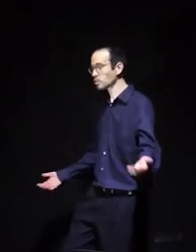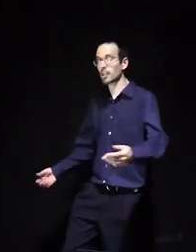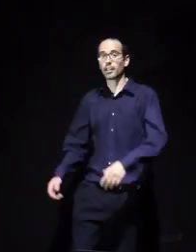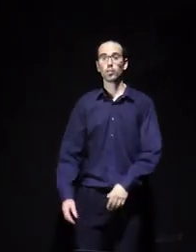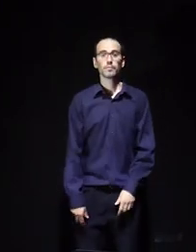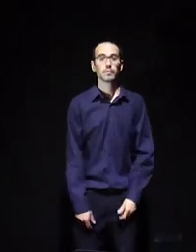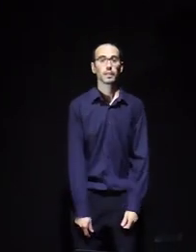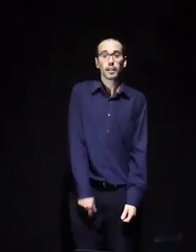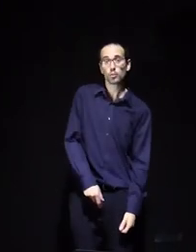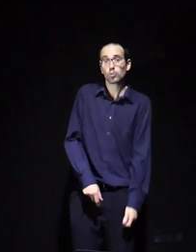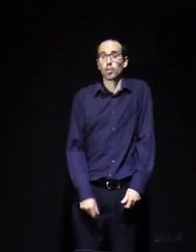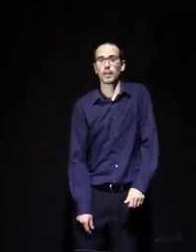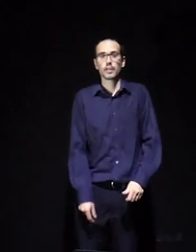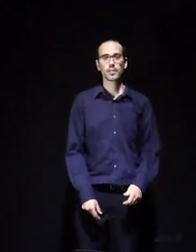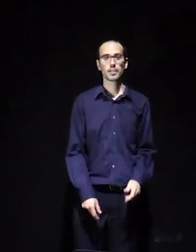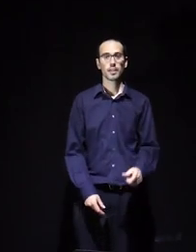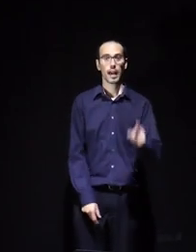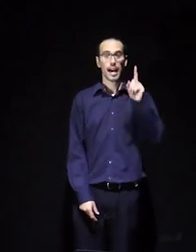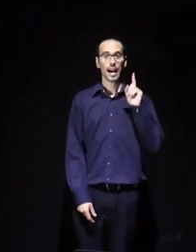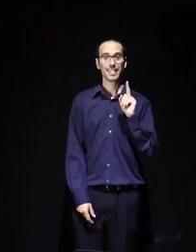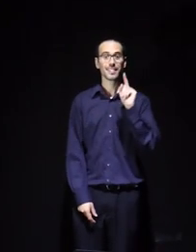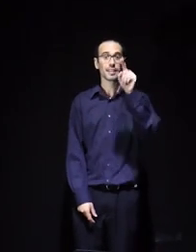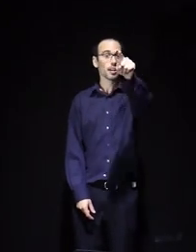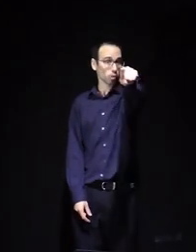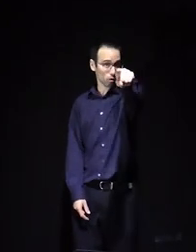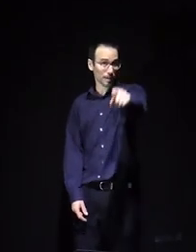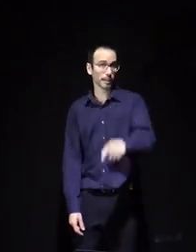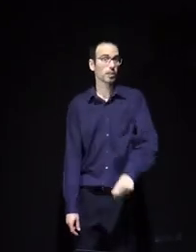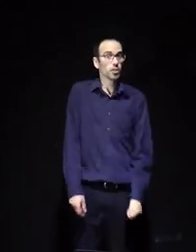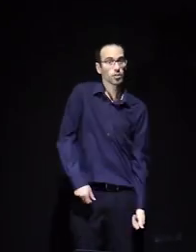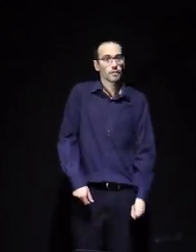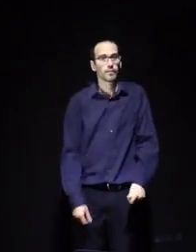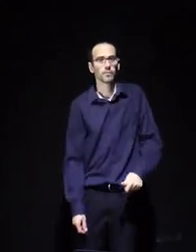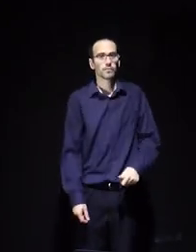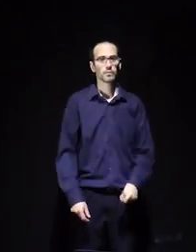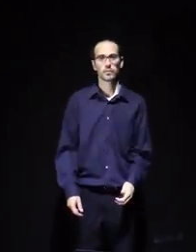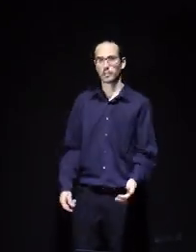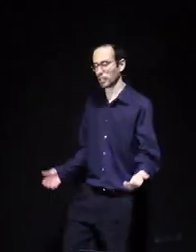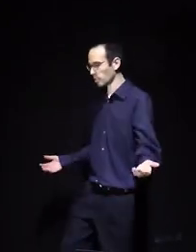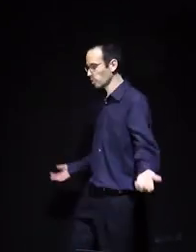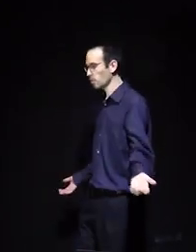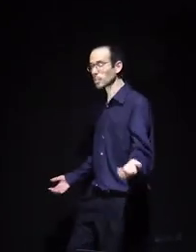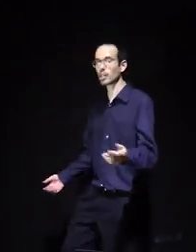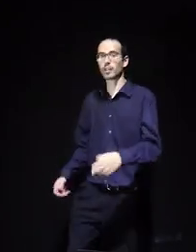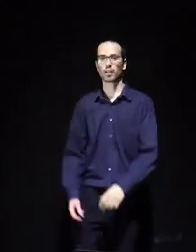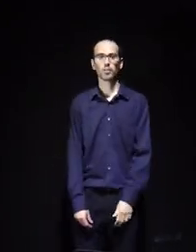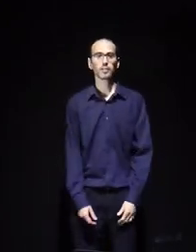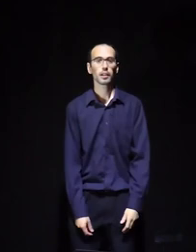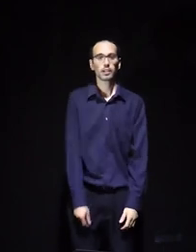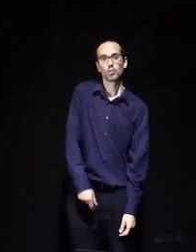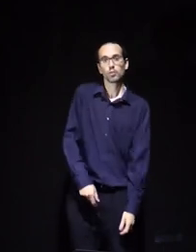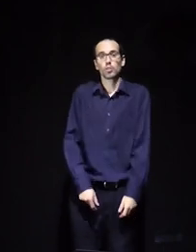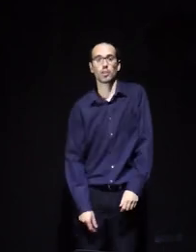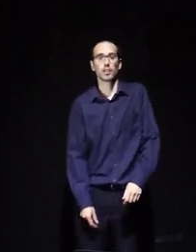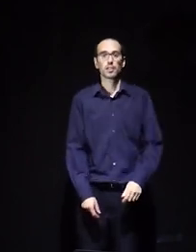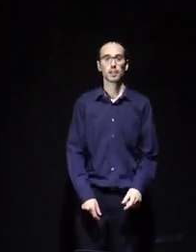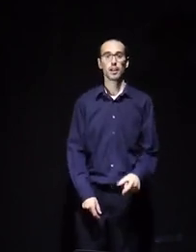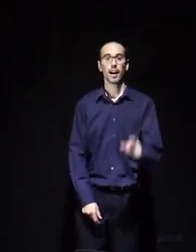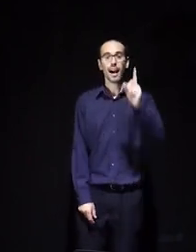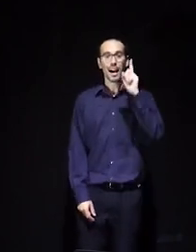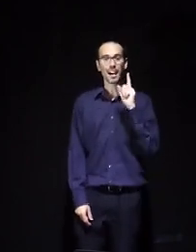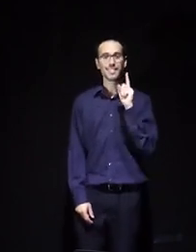No pot ser ningú que tu no ets. Has de ser tu mateix. No pot ser ningú que tu no